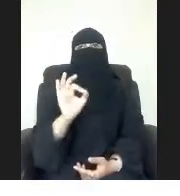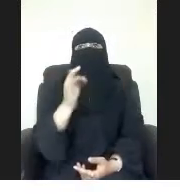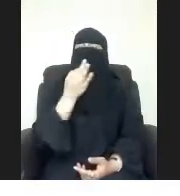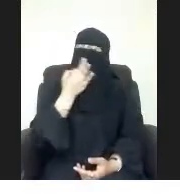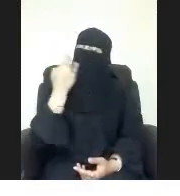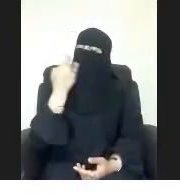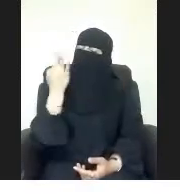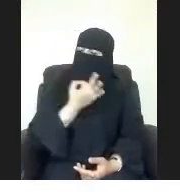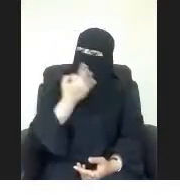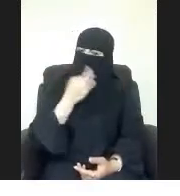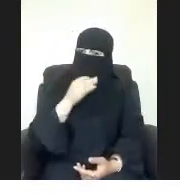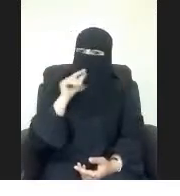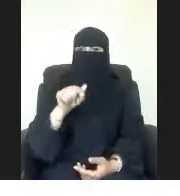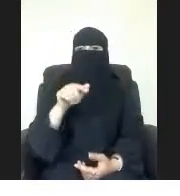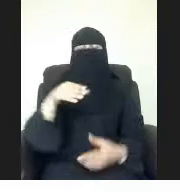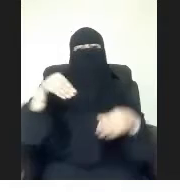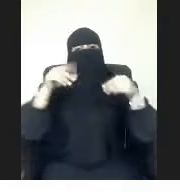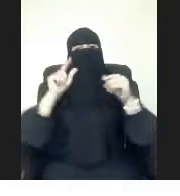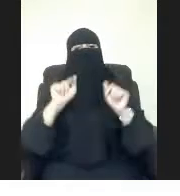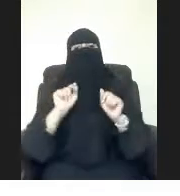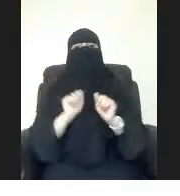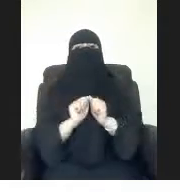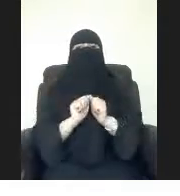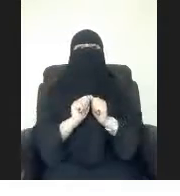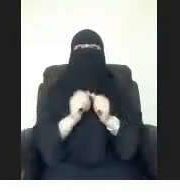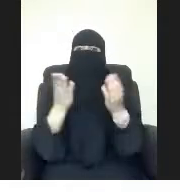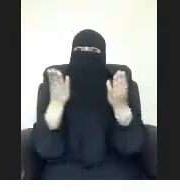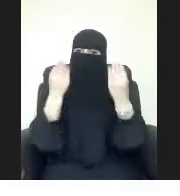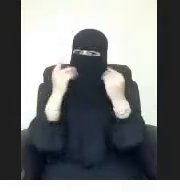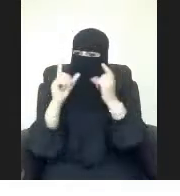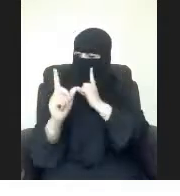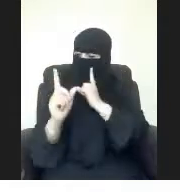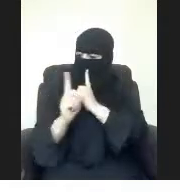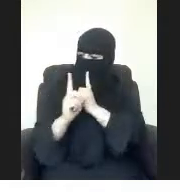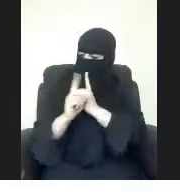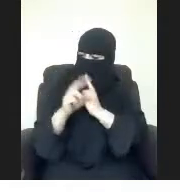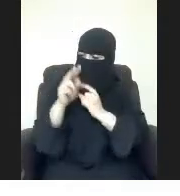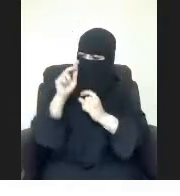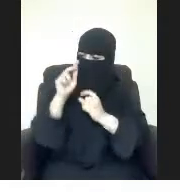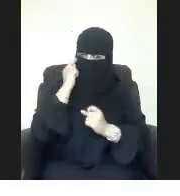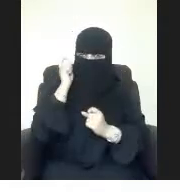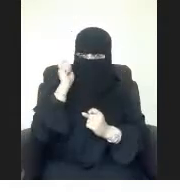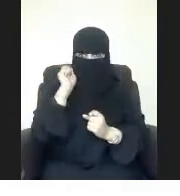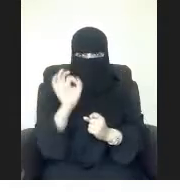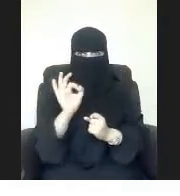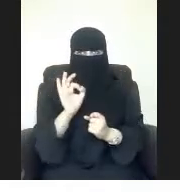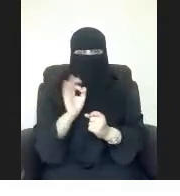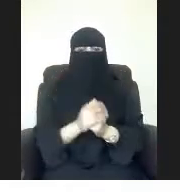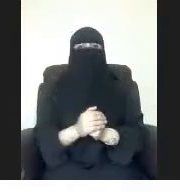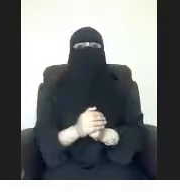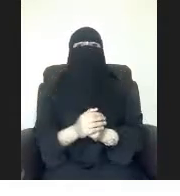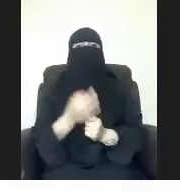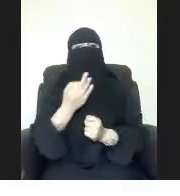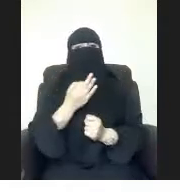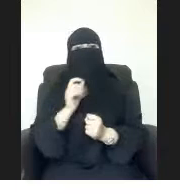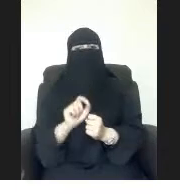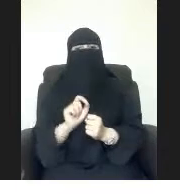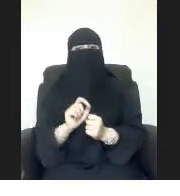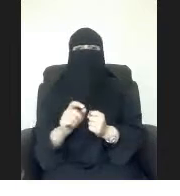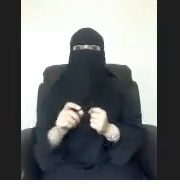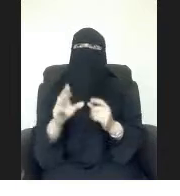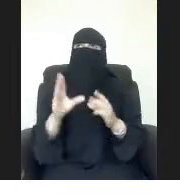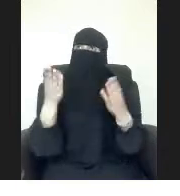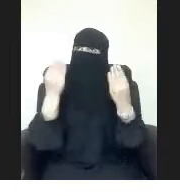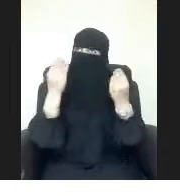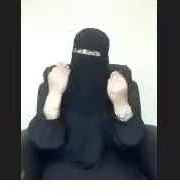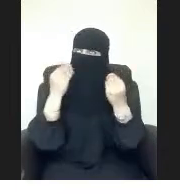التعليم وجها لوجه له نقاط قوة، والتعلم المدمج عن بعد جزئيا له نقاط